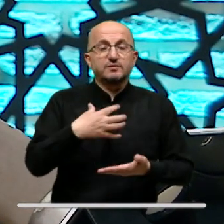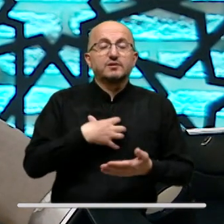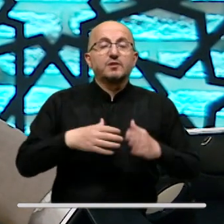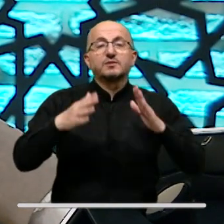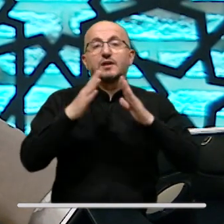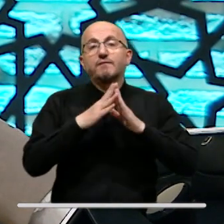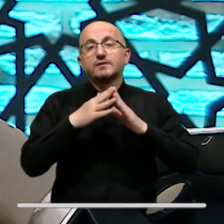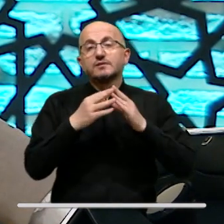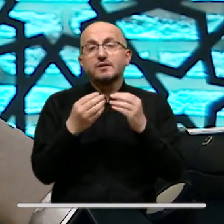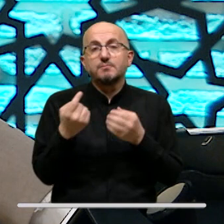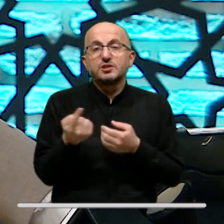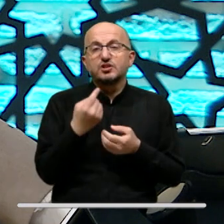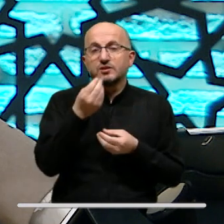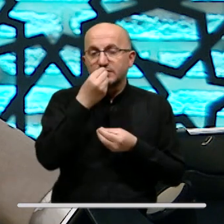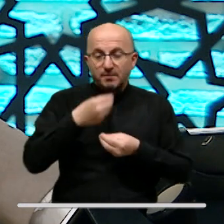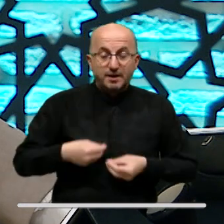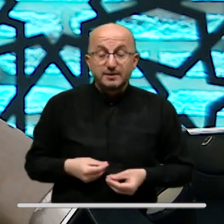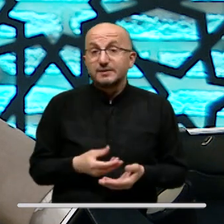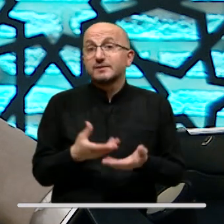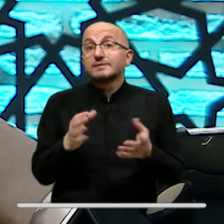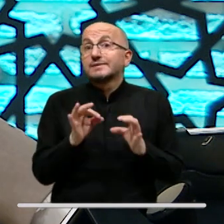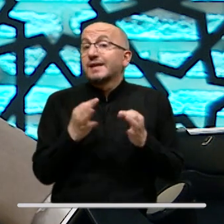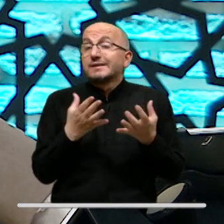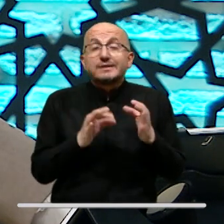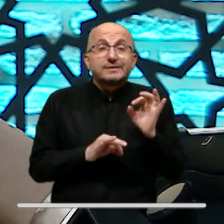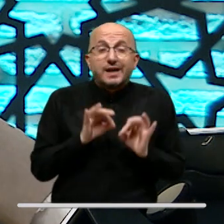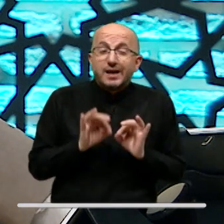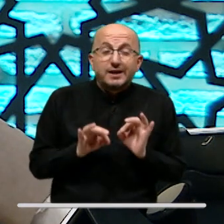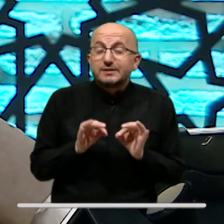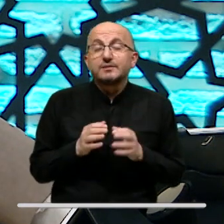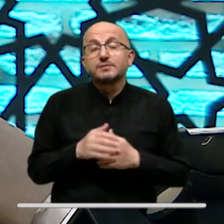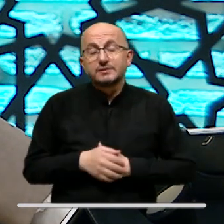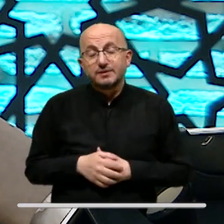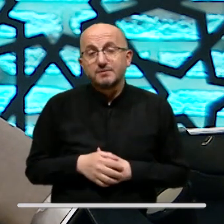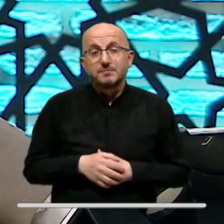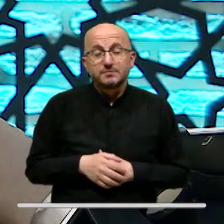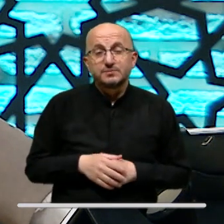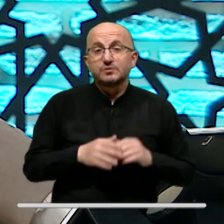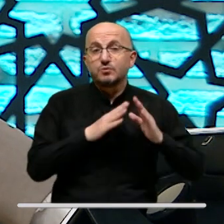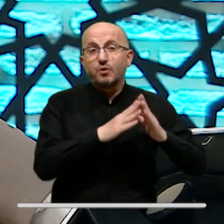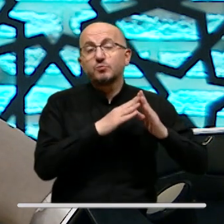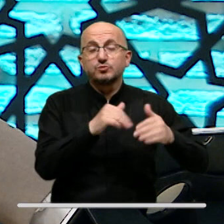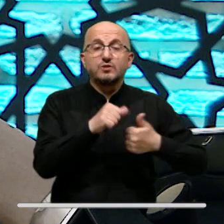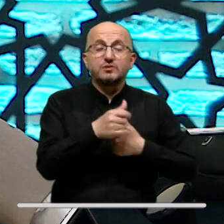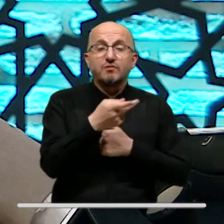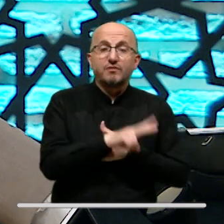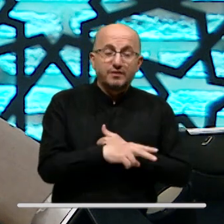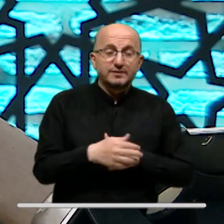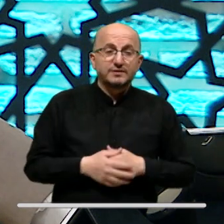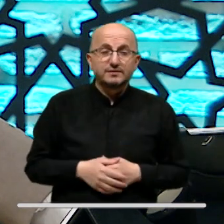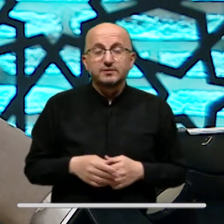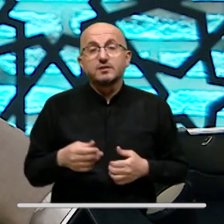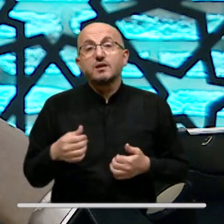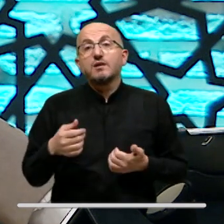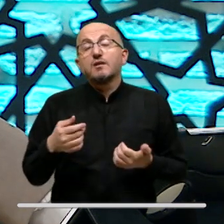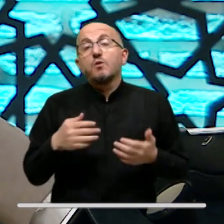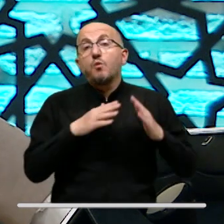Evinde bir şeyler ikram etmesi nasıl değerlendirilir bir böyle soralım bir de ya bizim komşunun eşi vefat etti komşunun kocası